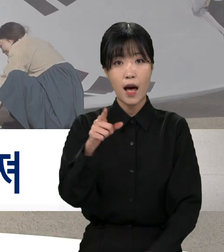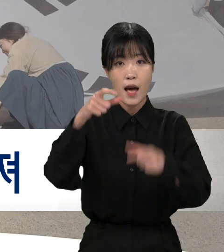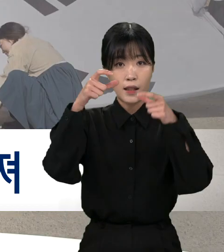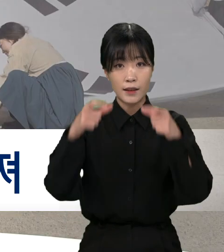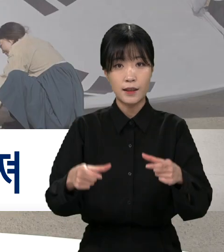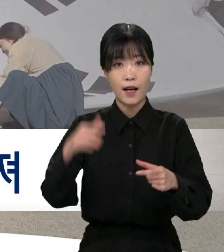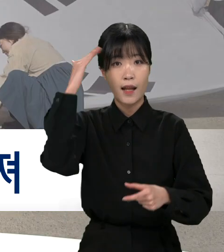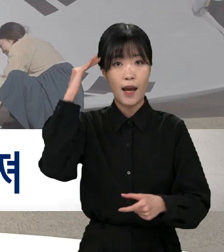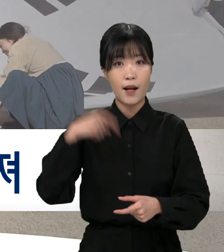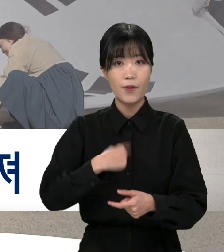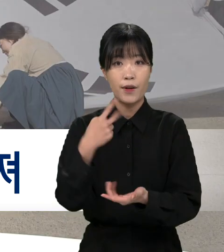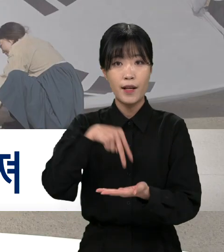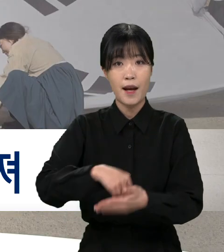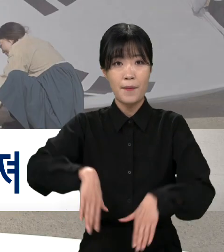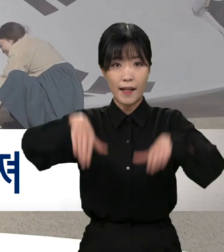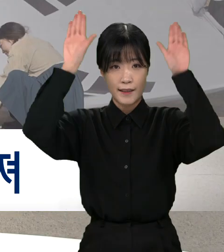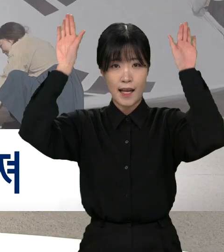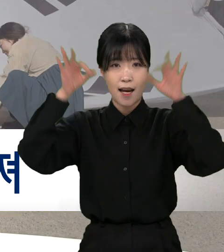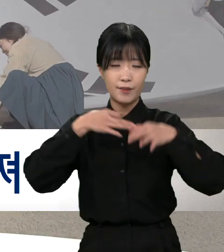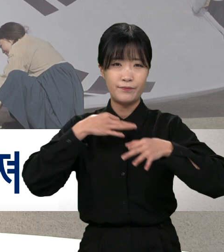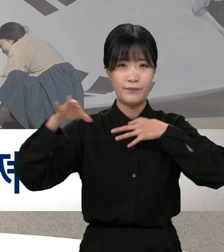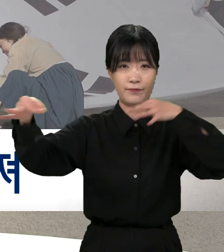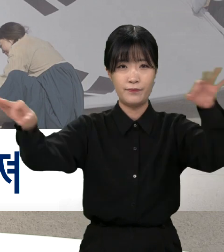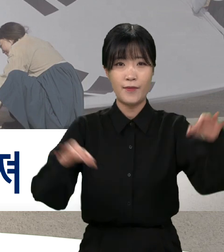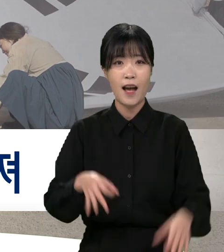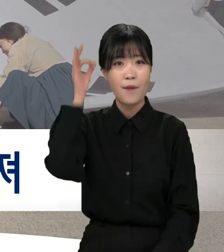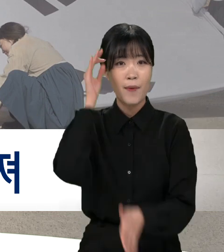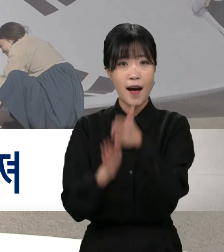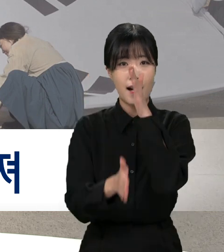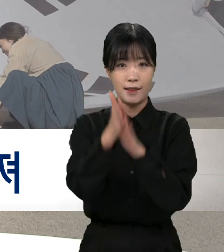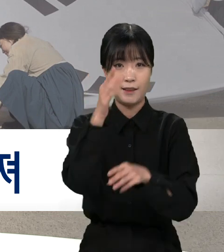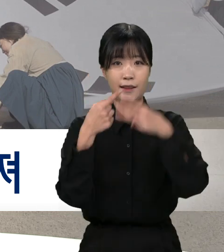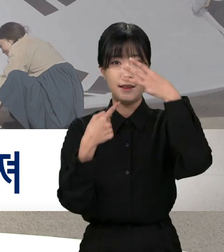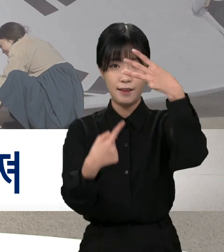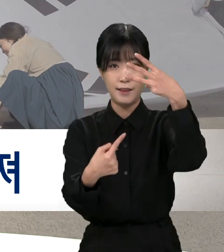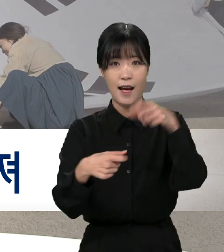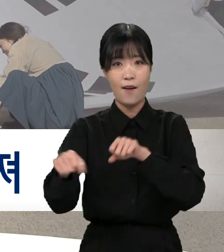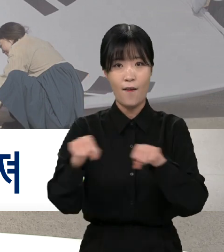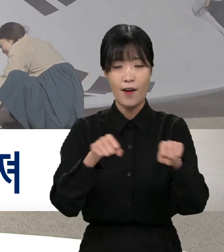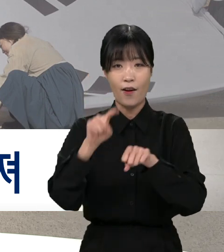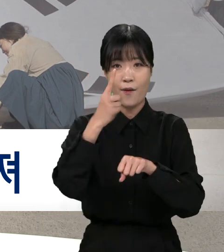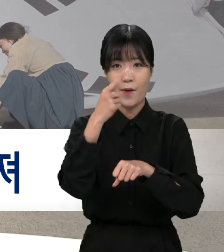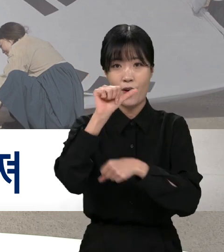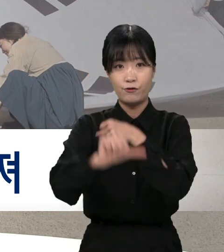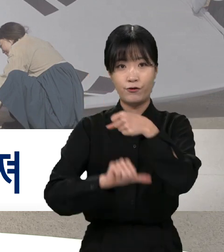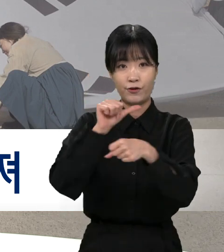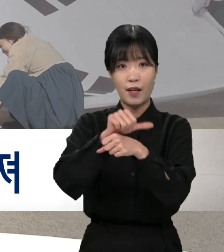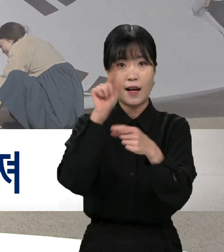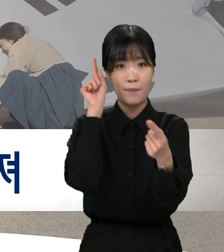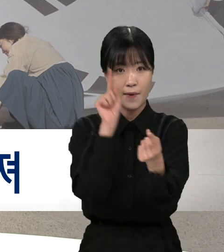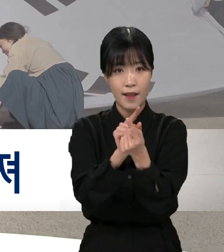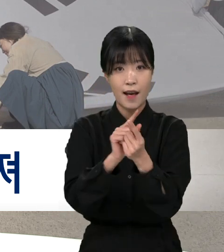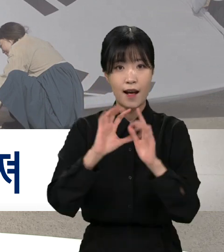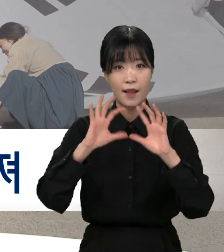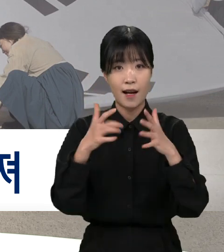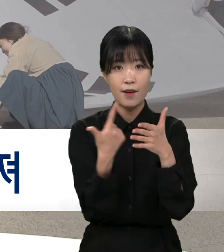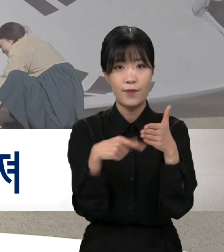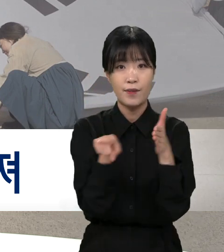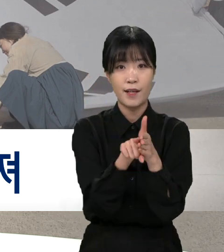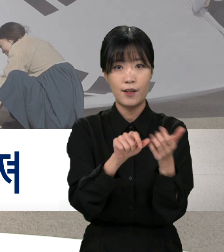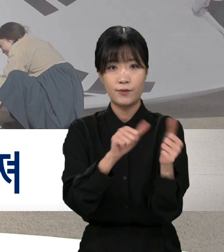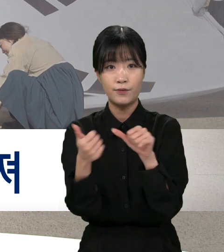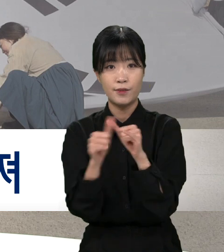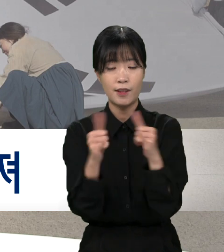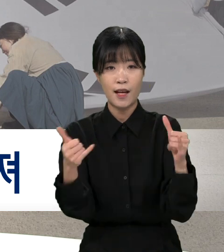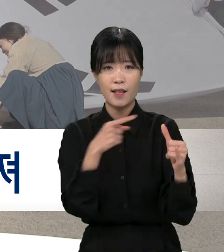송남현 대전리 ES 대한 독립 만세가 울려 퍼졌습니다 포항시는 3일 만세운동 105주년을 맞아